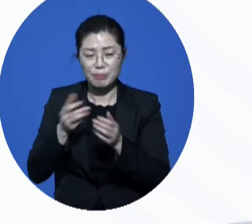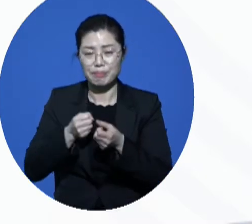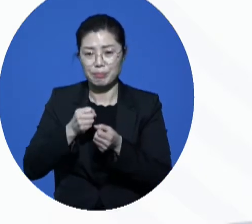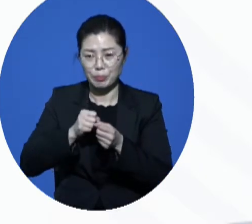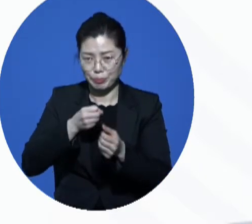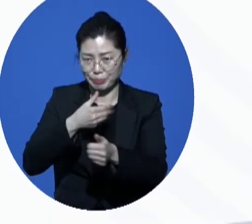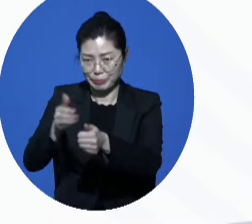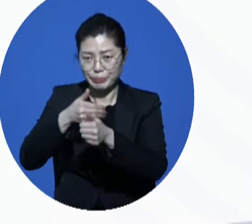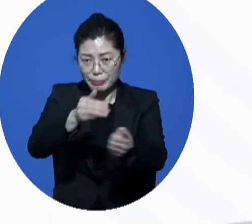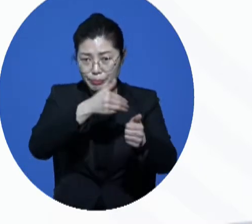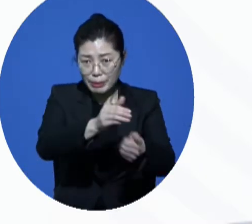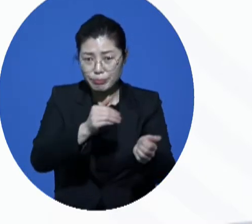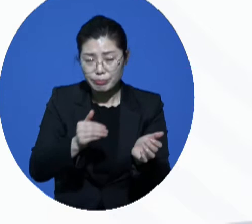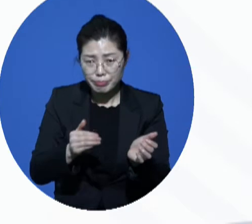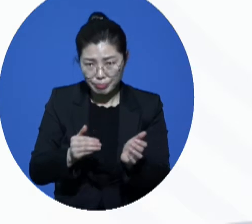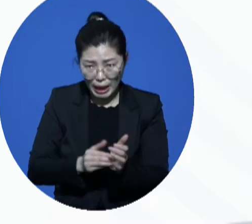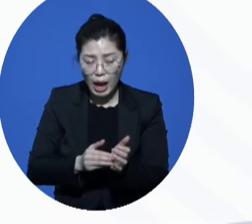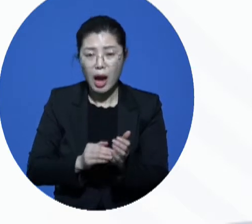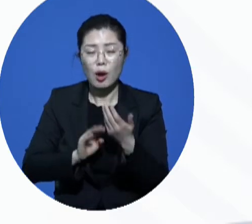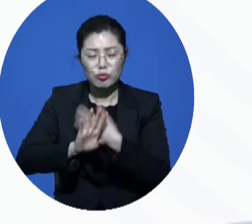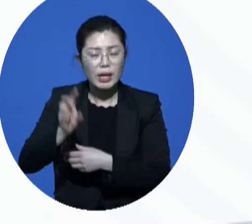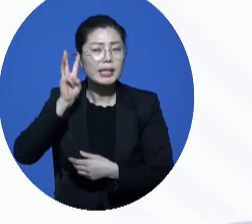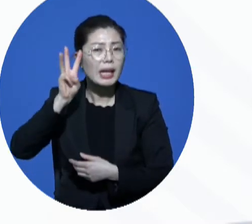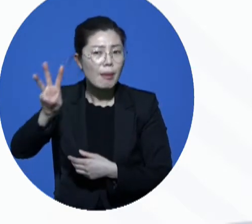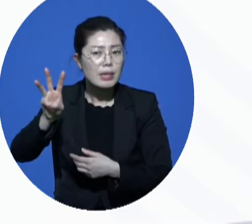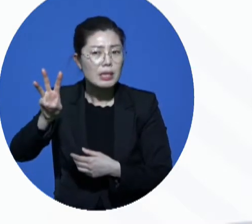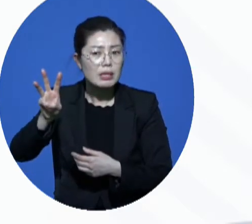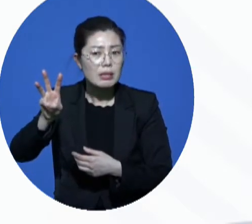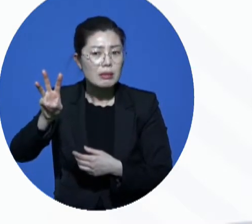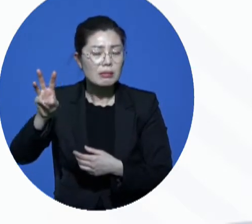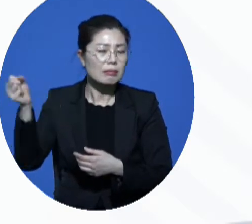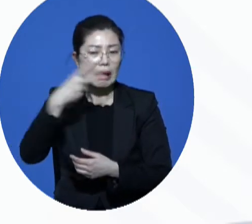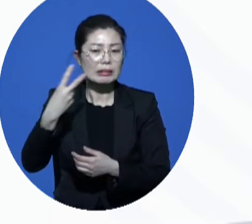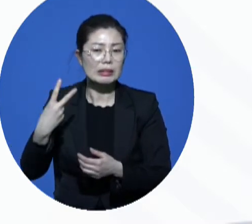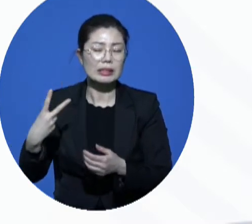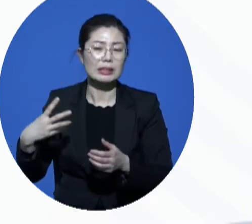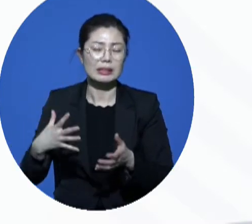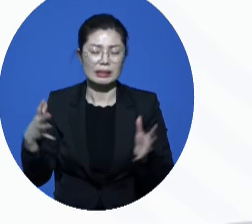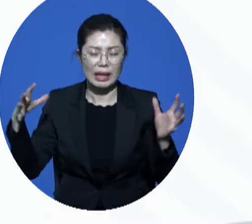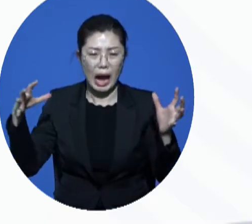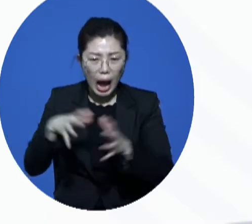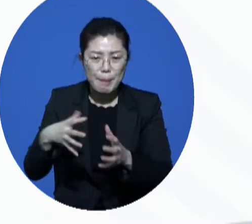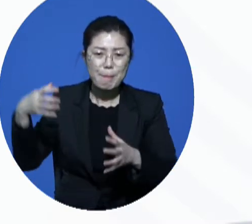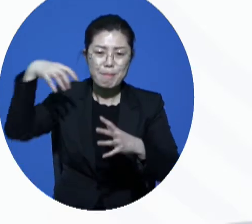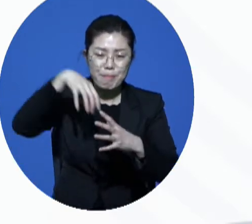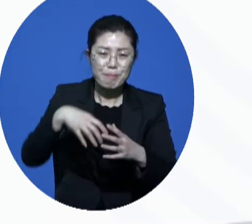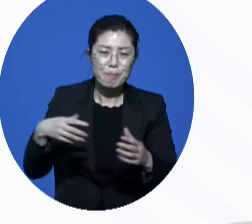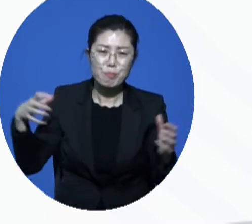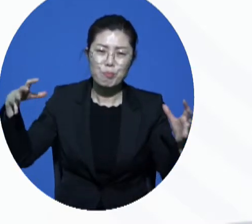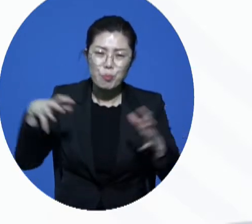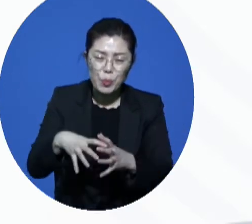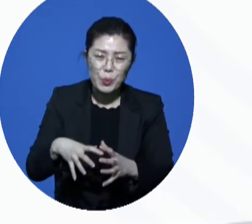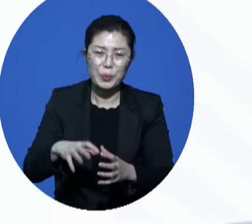3일 만에 신화원에 재입소되는 상황들을 저희는 마주해야 했습니다. 신화원에